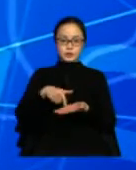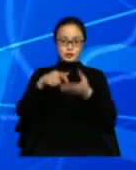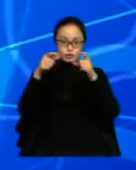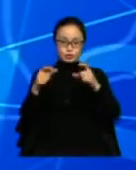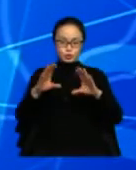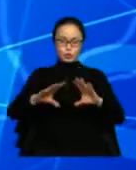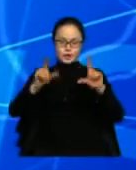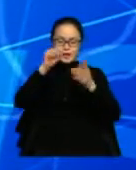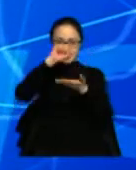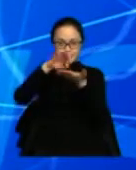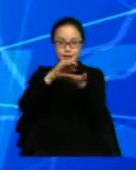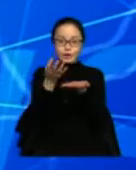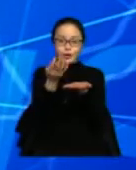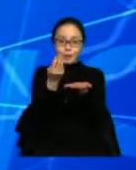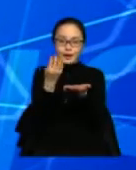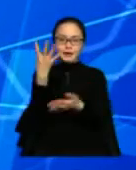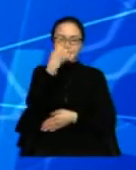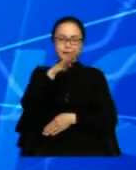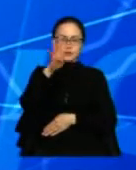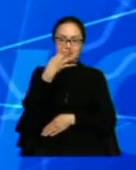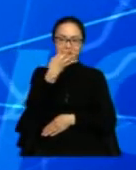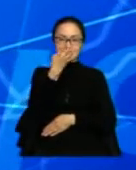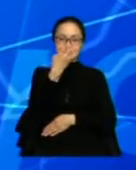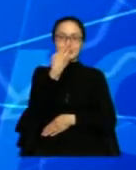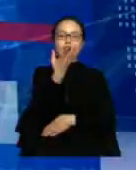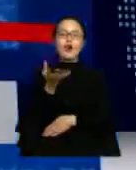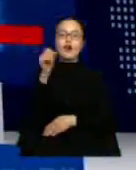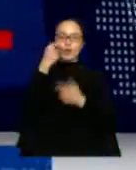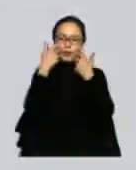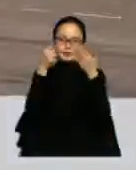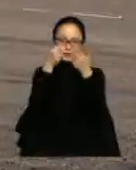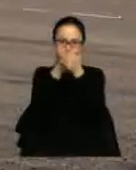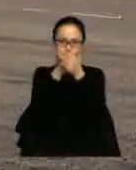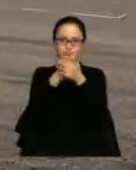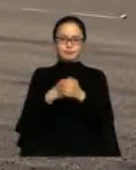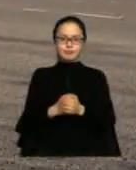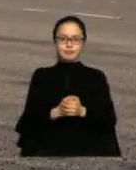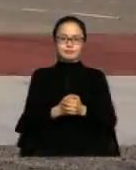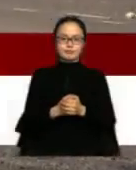광진구의 올해 예산이 4440 1억원으로 확정됐습니다